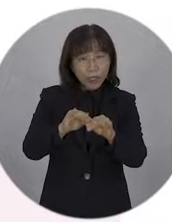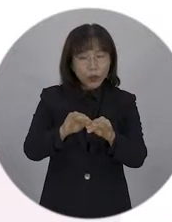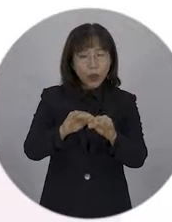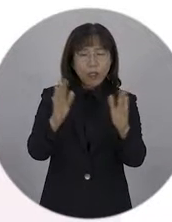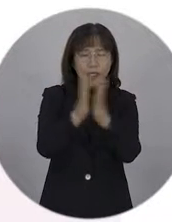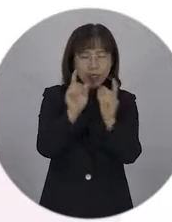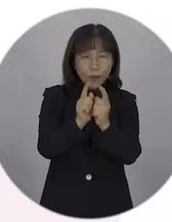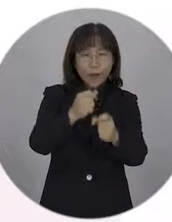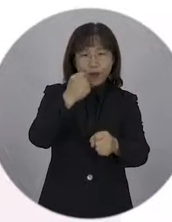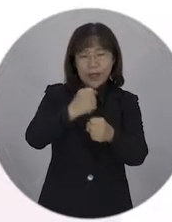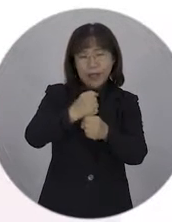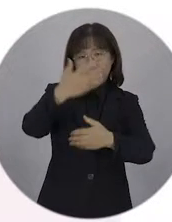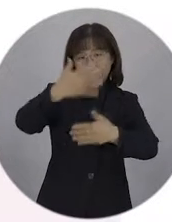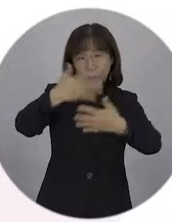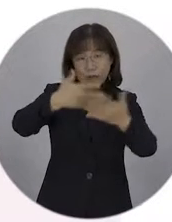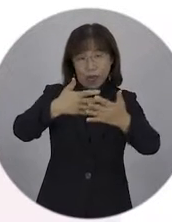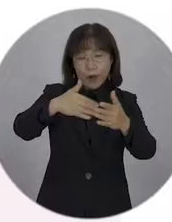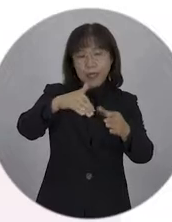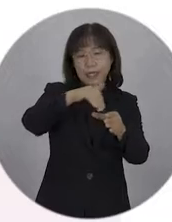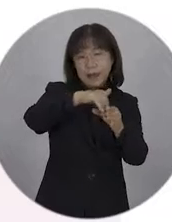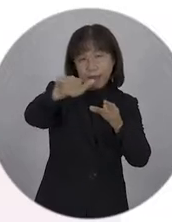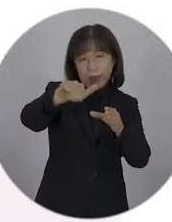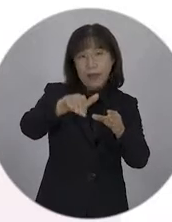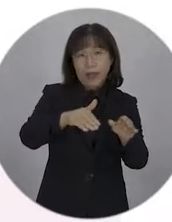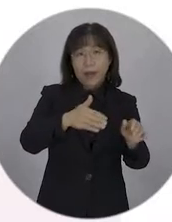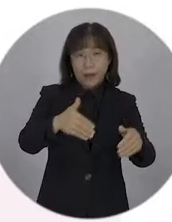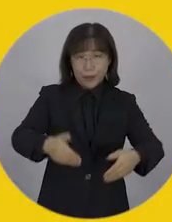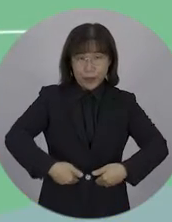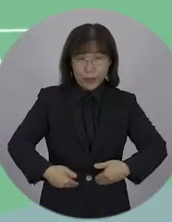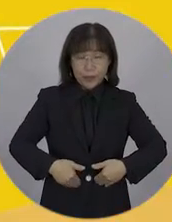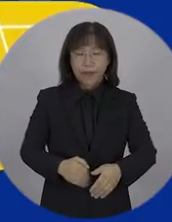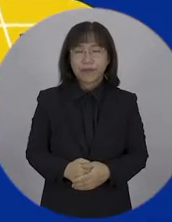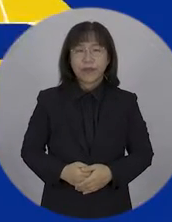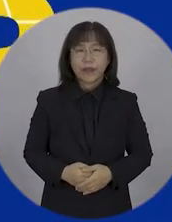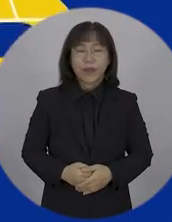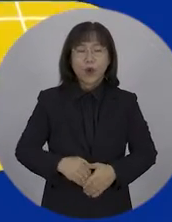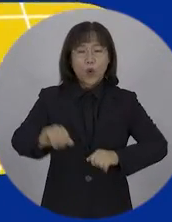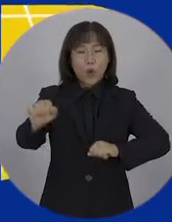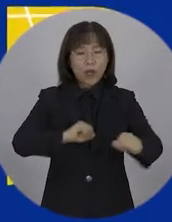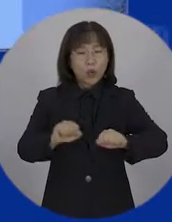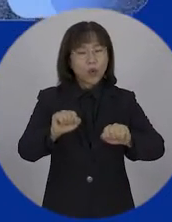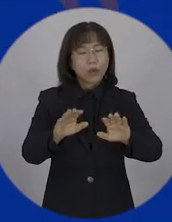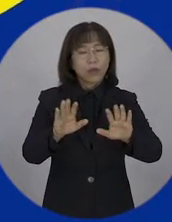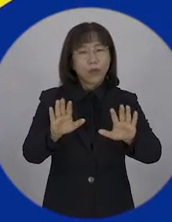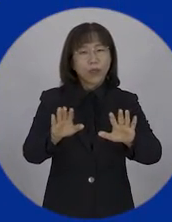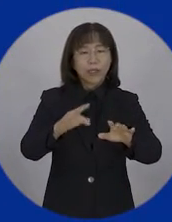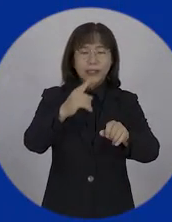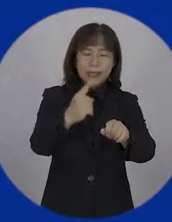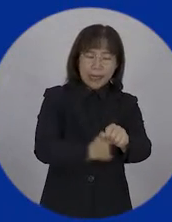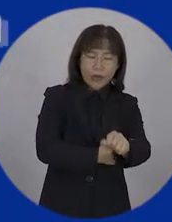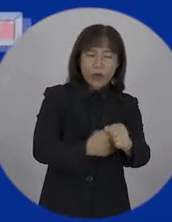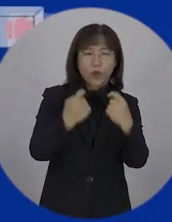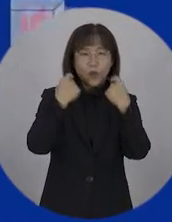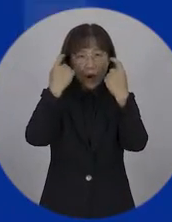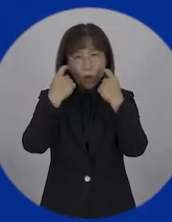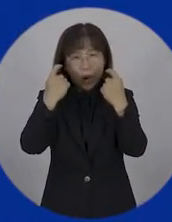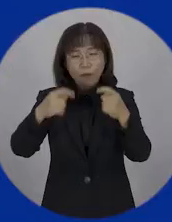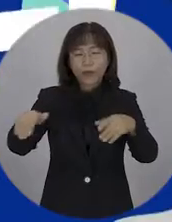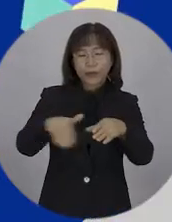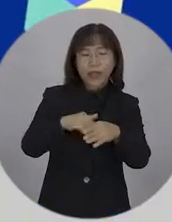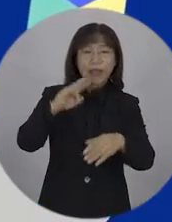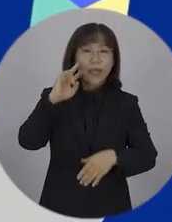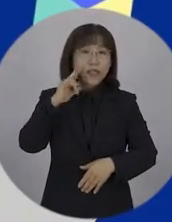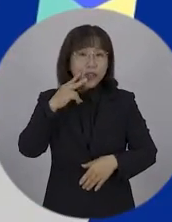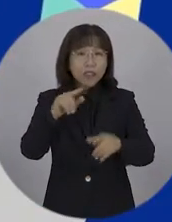기획 제작한 영상을 이메일로 제출하면 됩니다. 활동기간은 내년 2월부터 12월까지며 자연,